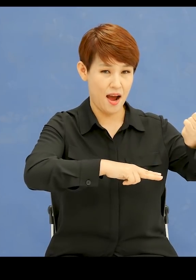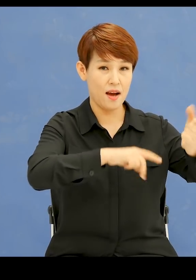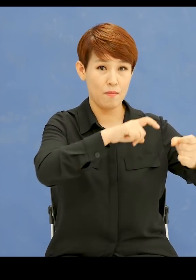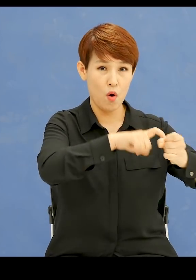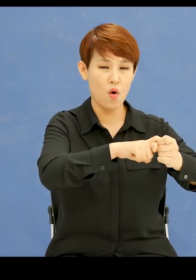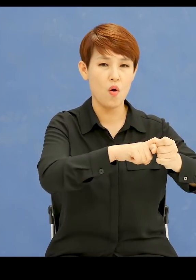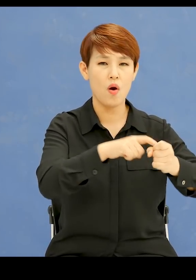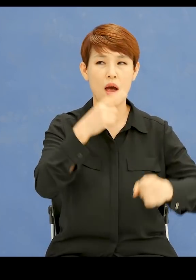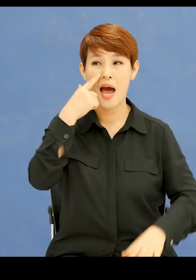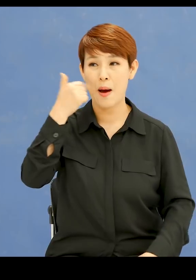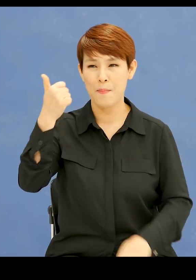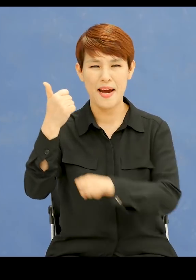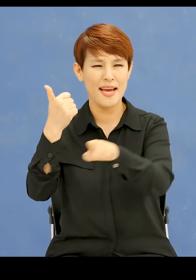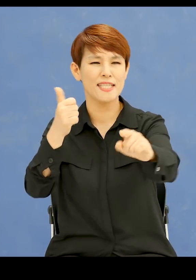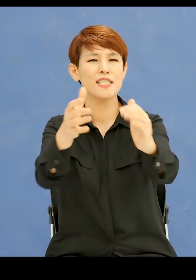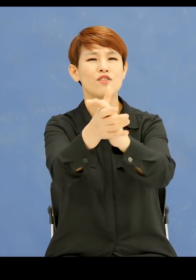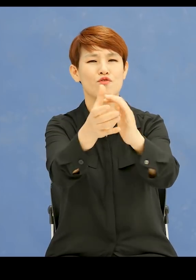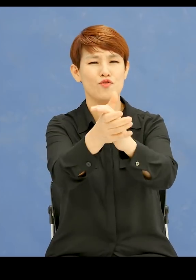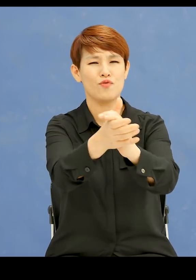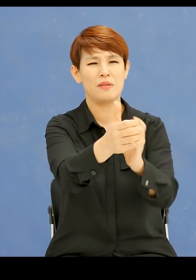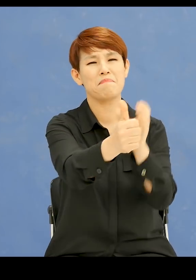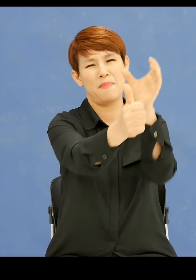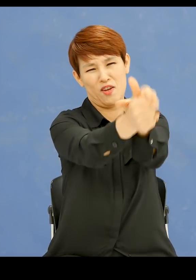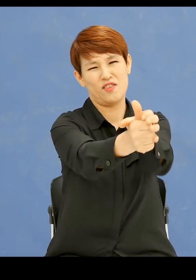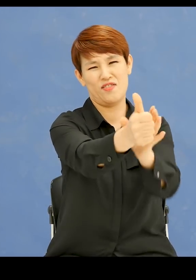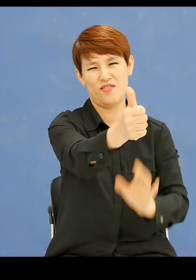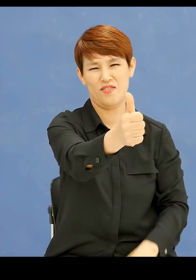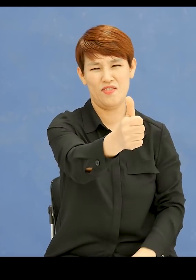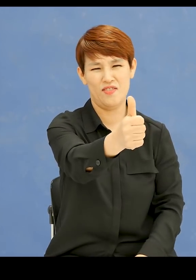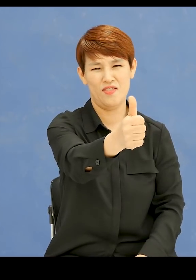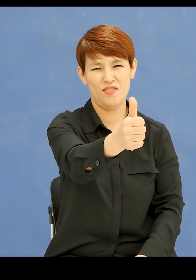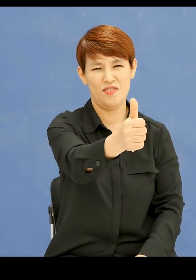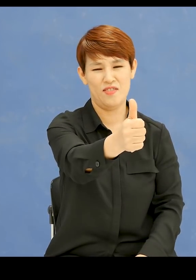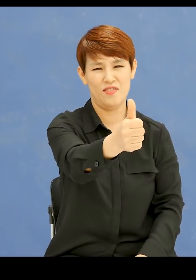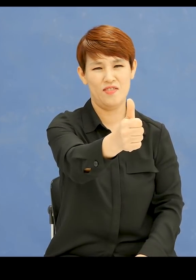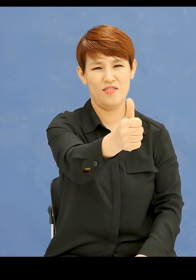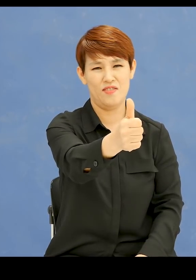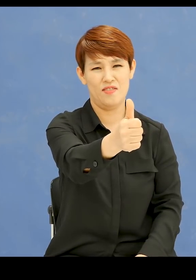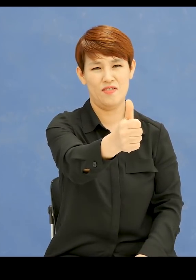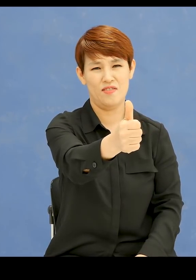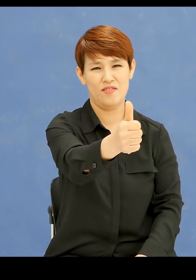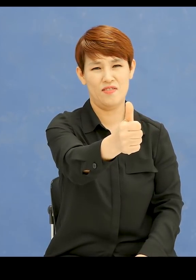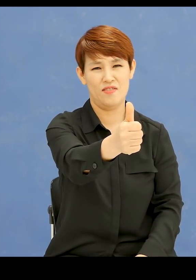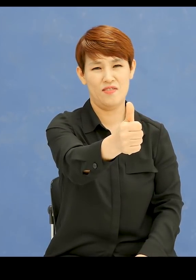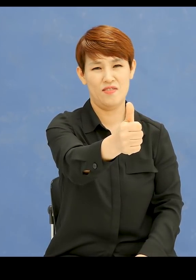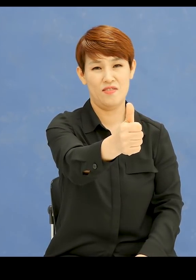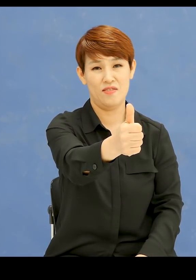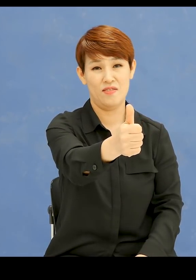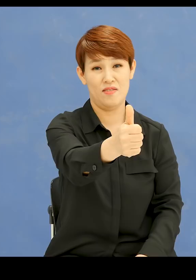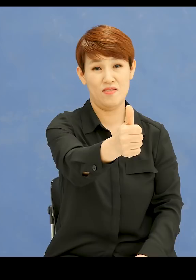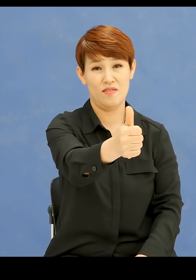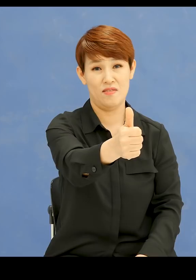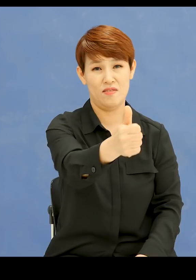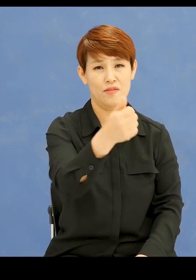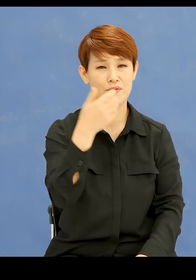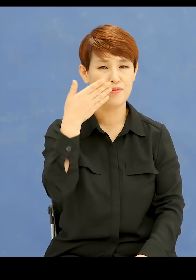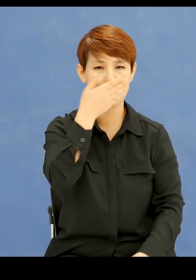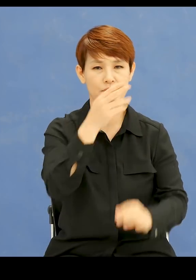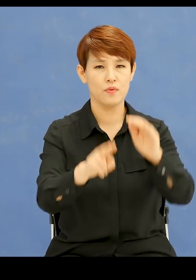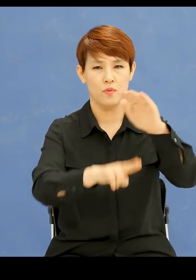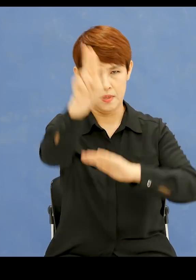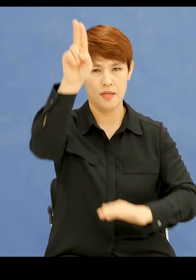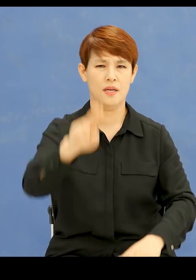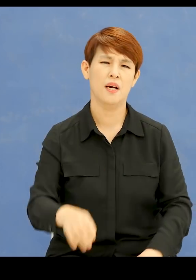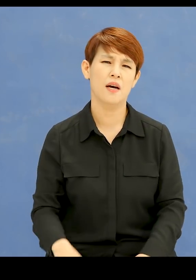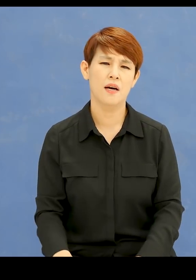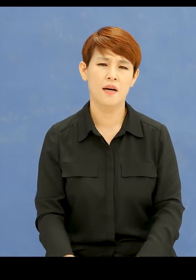고향 친구한테 맡긴 거예요. 집 문서를. 그 문서를 맡겼는데 먹튀. 그 문서가